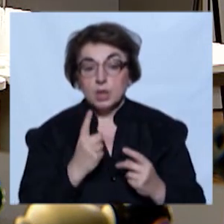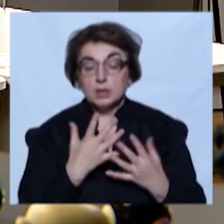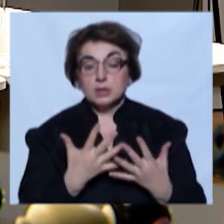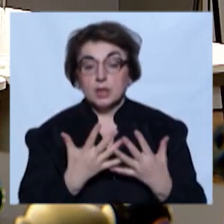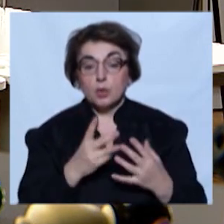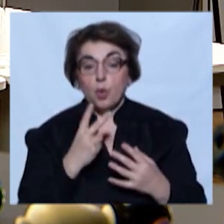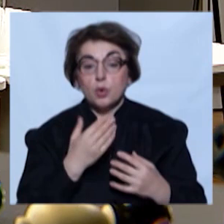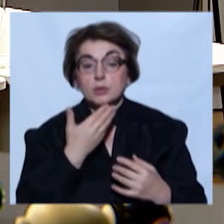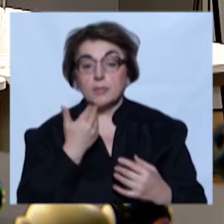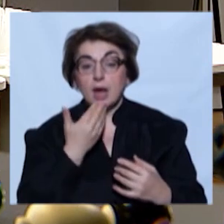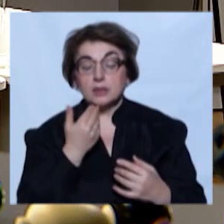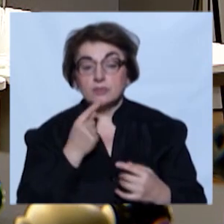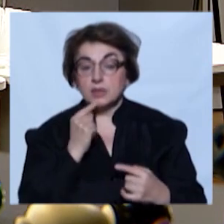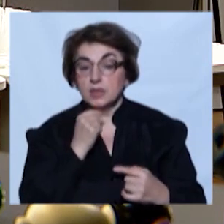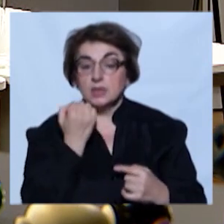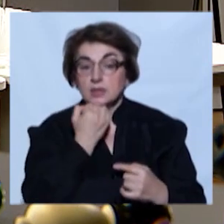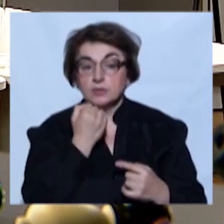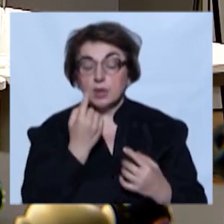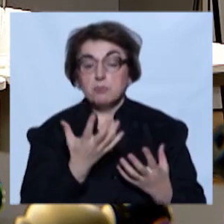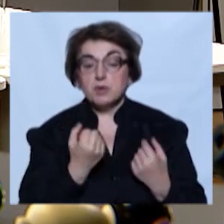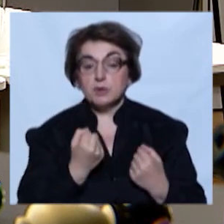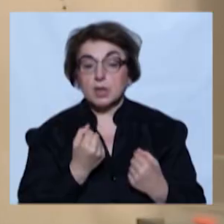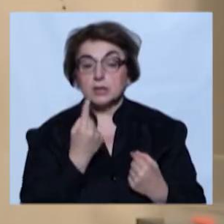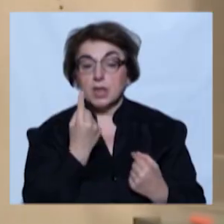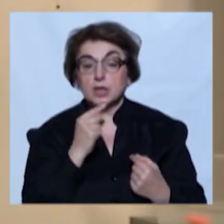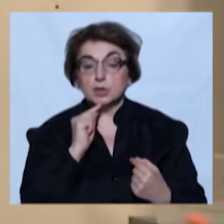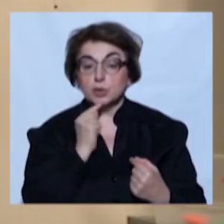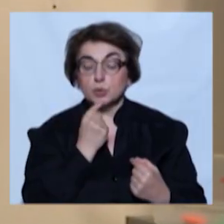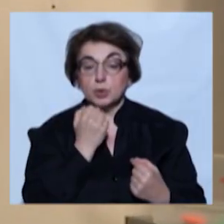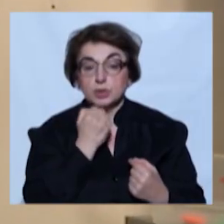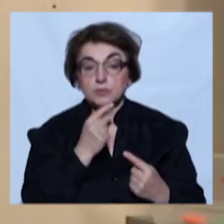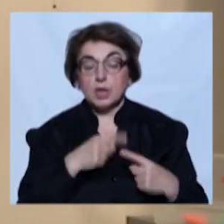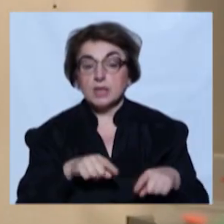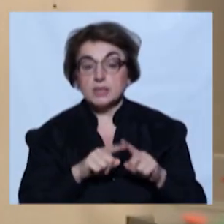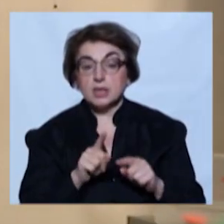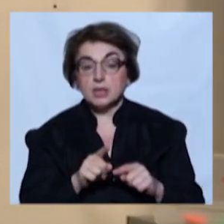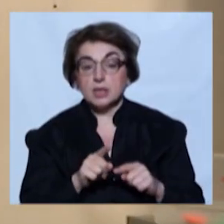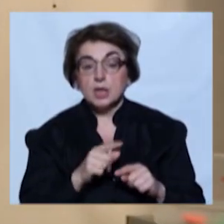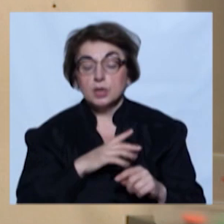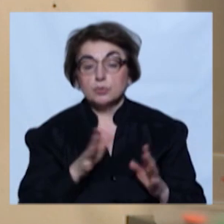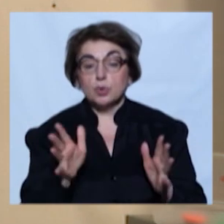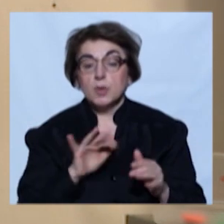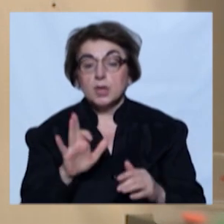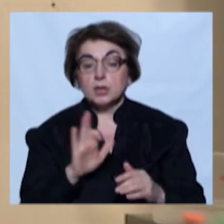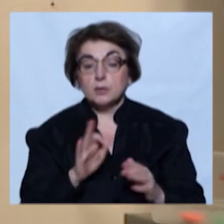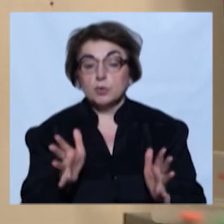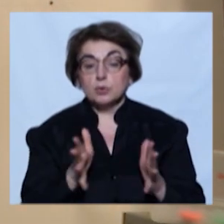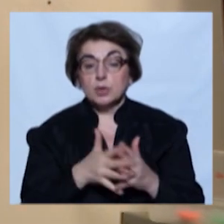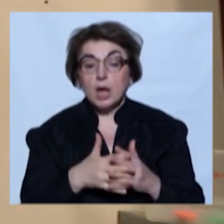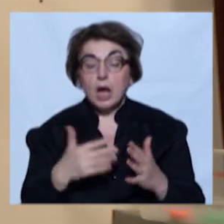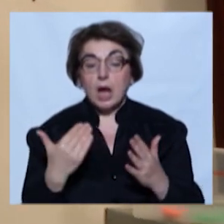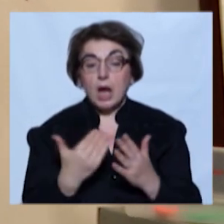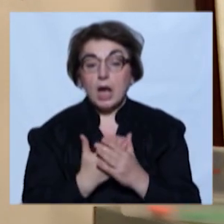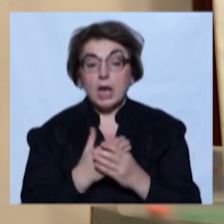ორი მარტივი ნივთიერებიდან მივიღე ერთი რთული ნივთიერება. ესე იგი, ქიმიური რეაქციის ახალი კლასი